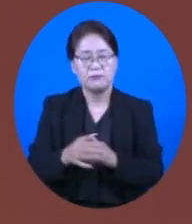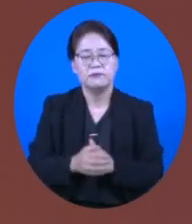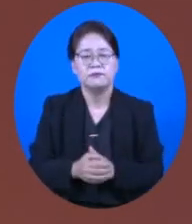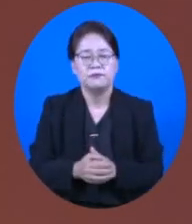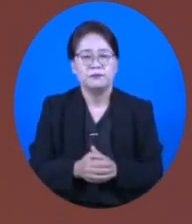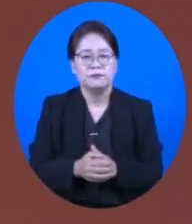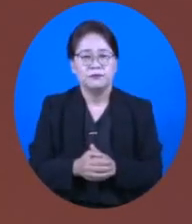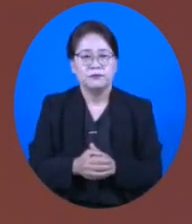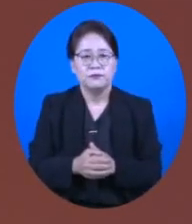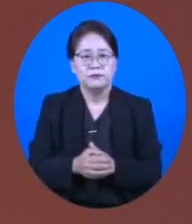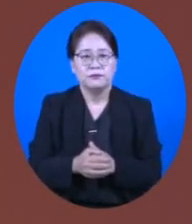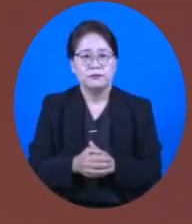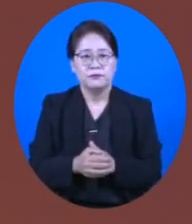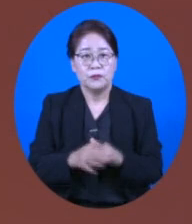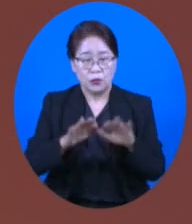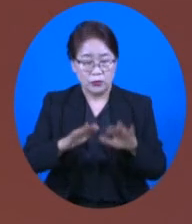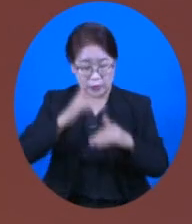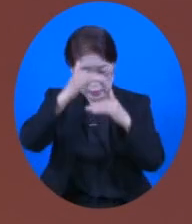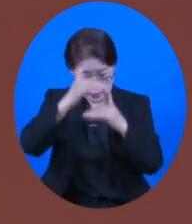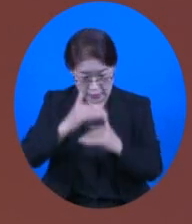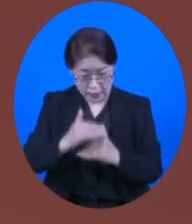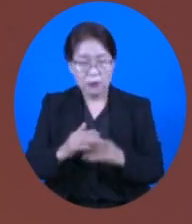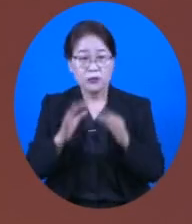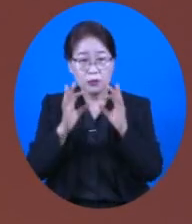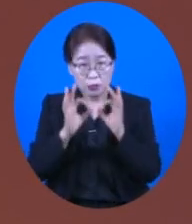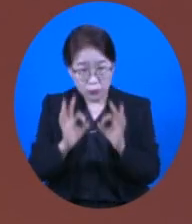그런데 오늘 본문을 보게 되면요